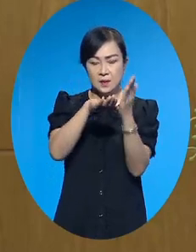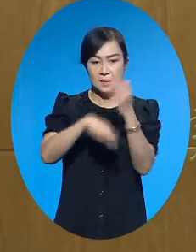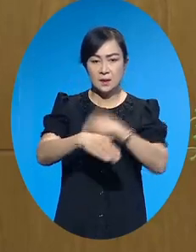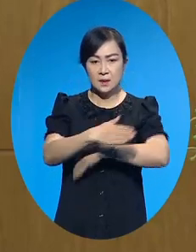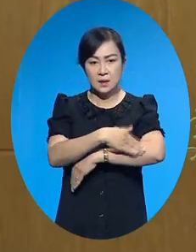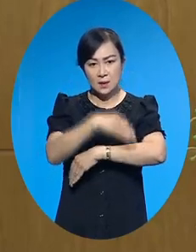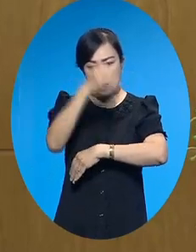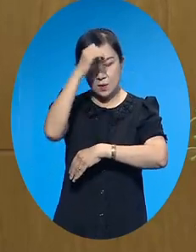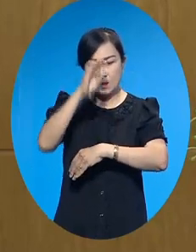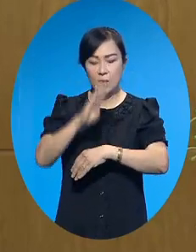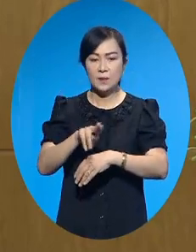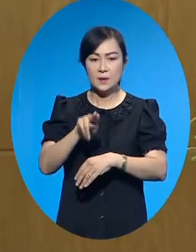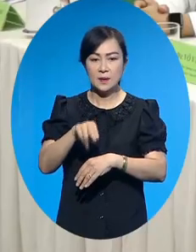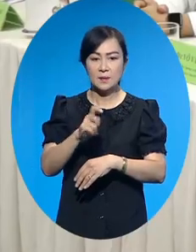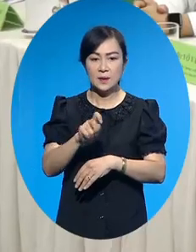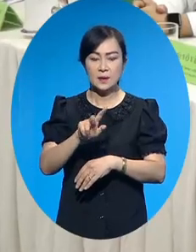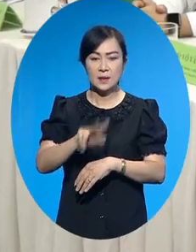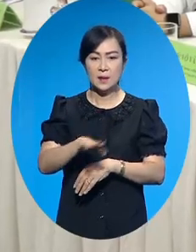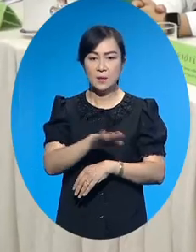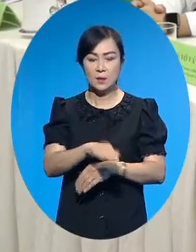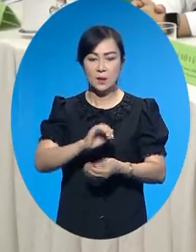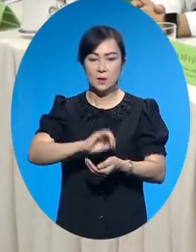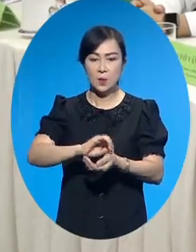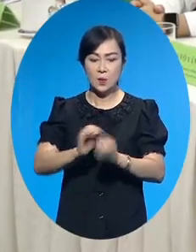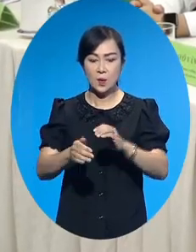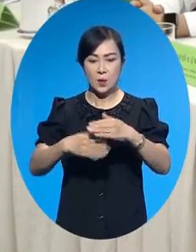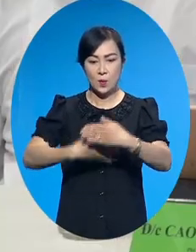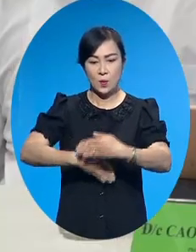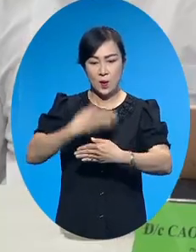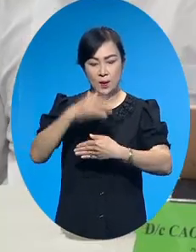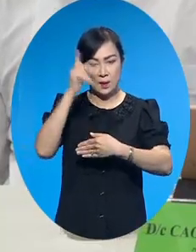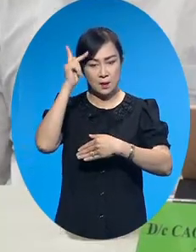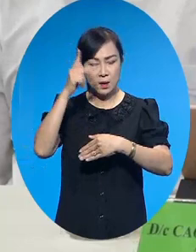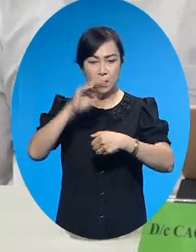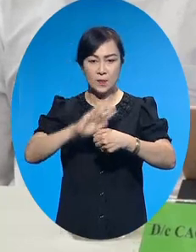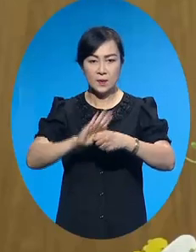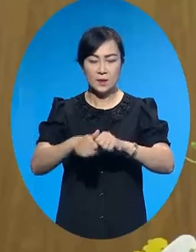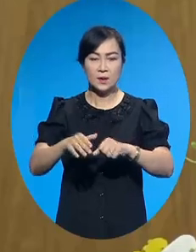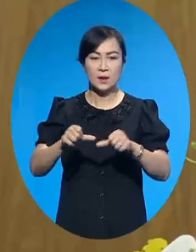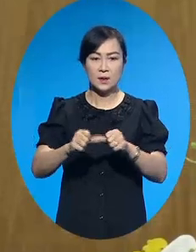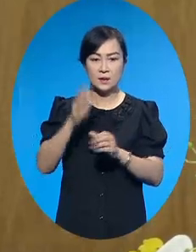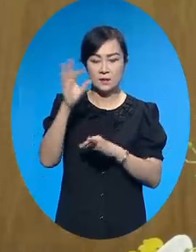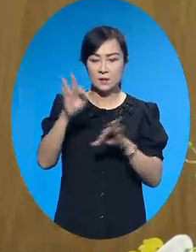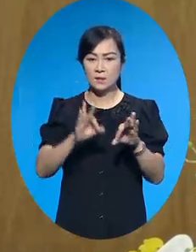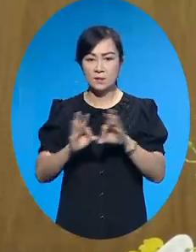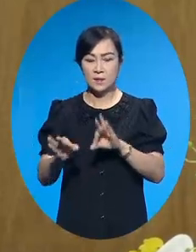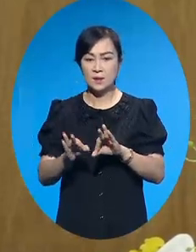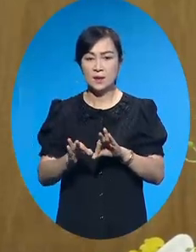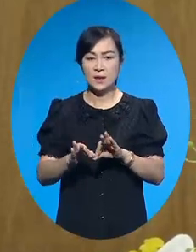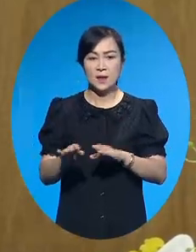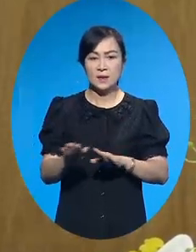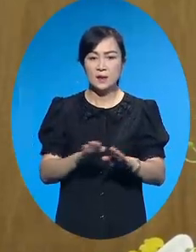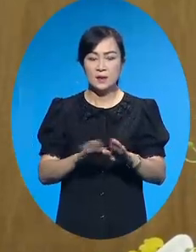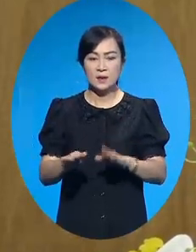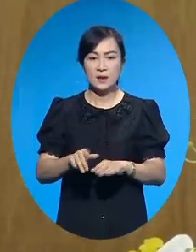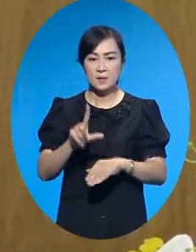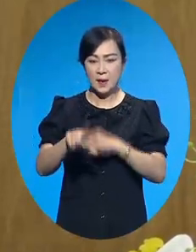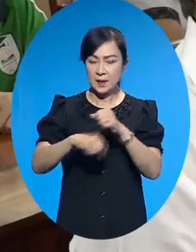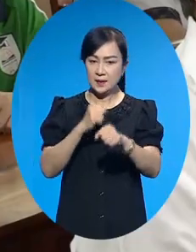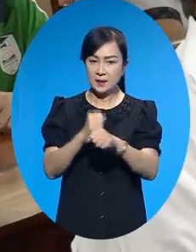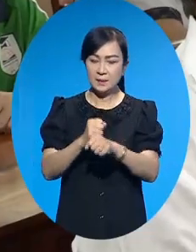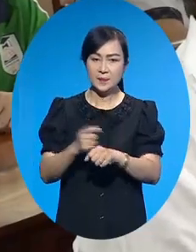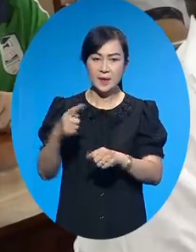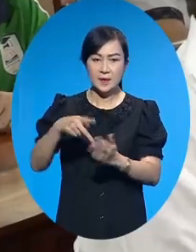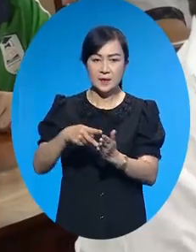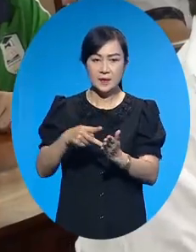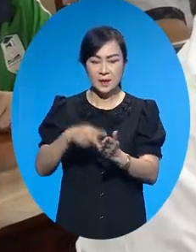trợ học bổng và chăm lo cho 98 học sinh mồ côi có hoàn cảnh khó khăn do dịch COVID-19 trên địa bàn thành phố Hồ Chí Minh được thực hiện trong vòng 7 năm cho đến